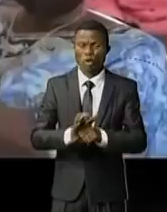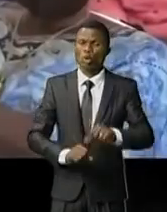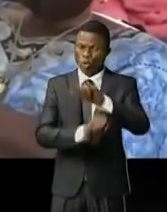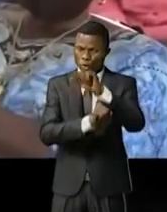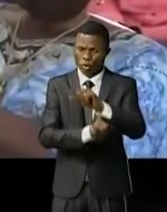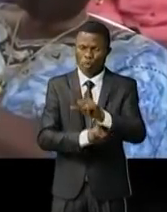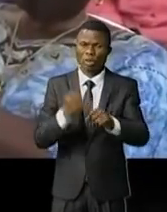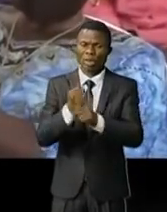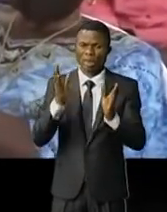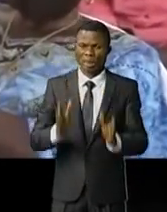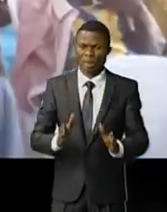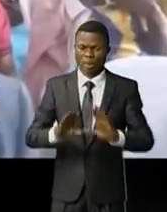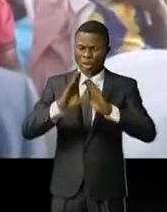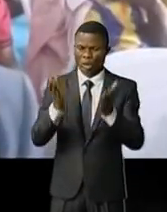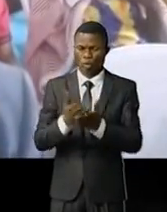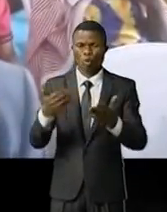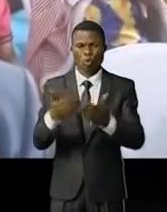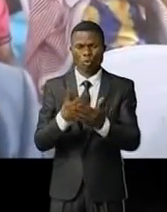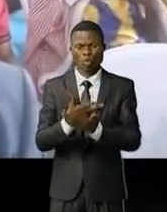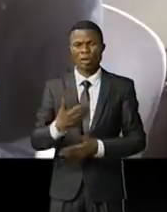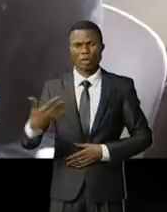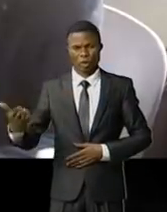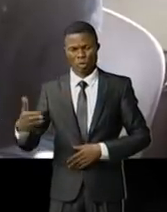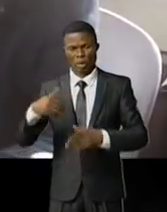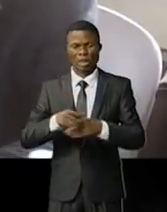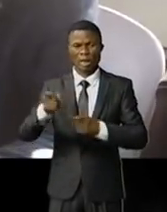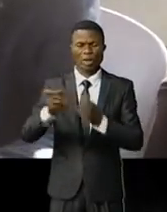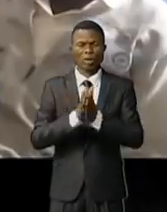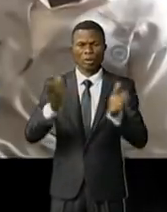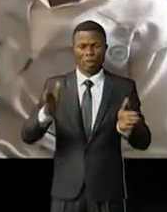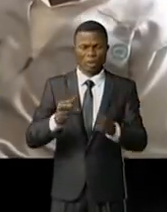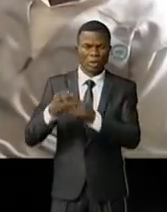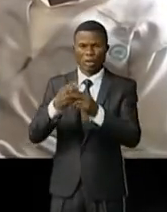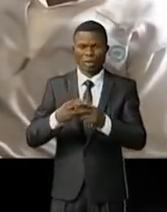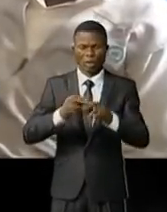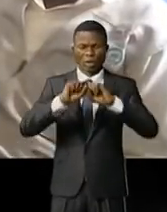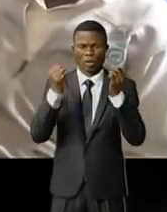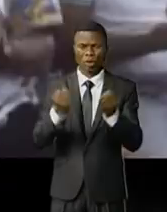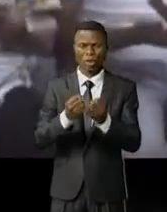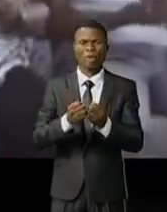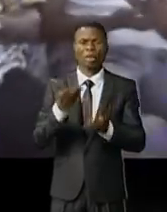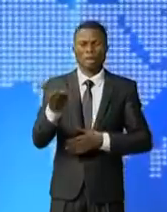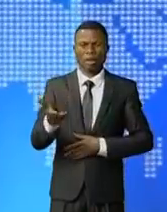leurs agents de toutes les innovations contenues dans le régime général de la sécurité sociale.